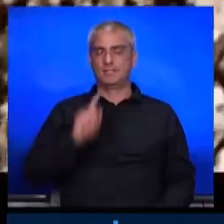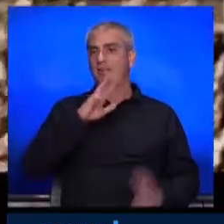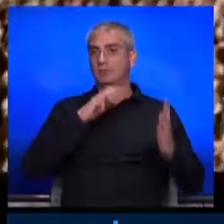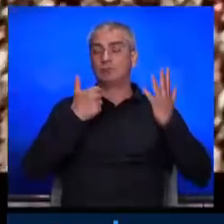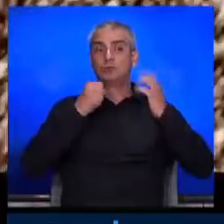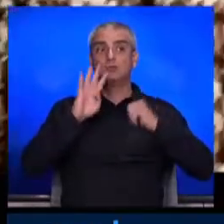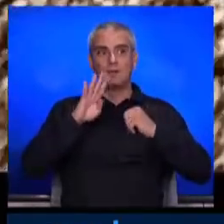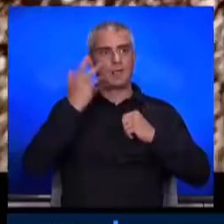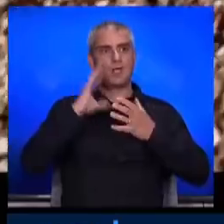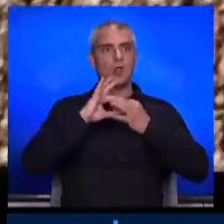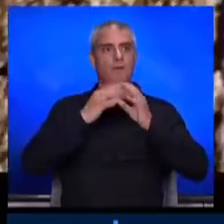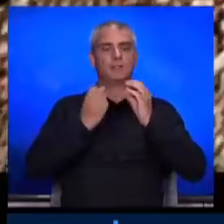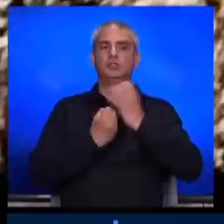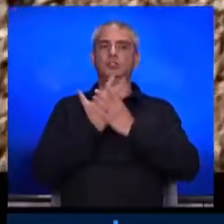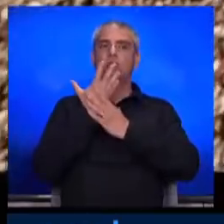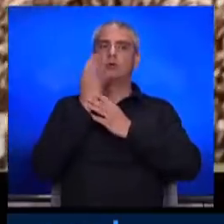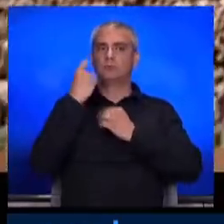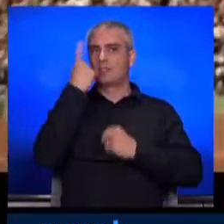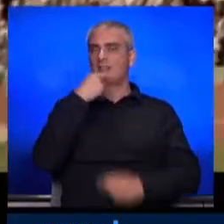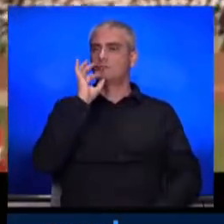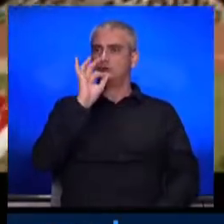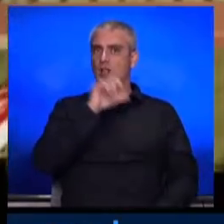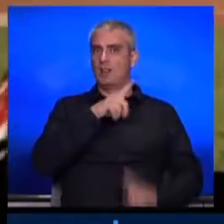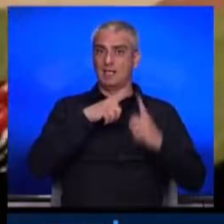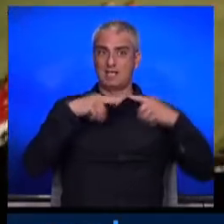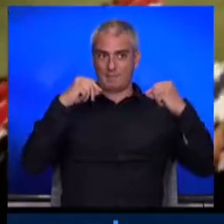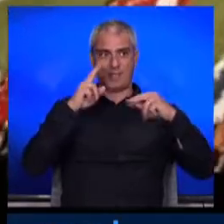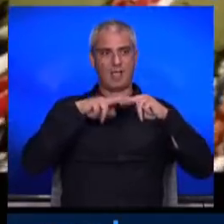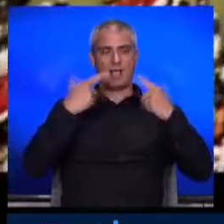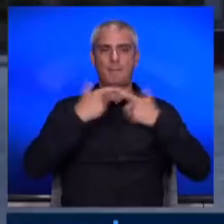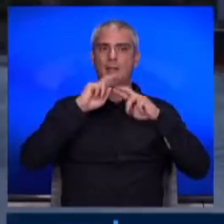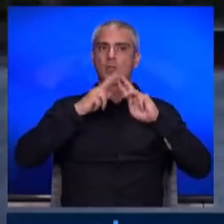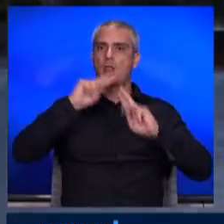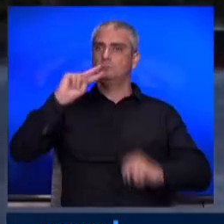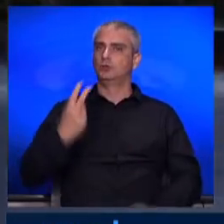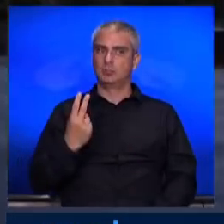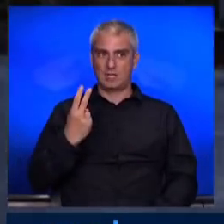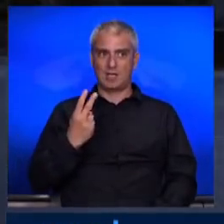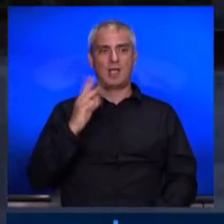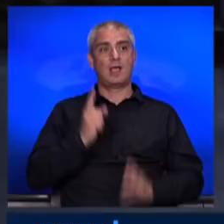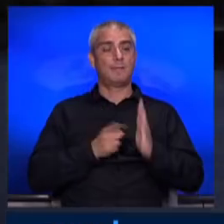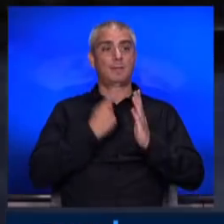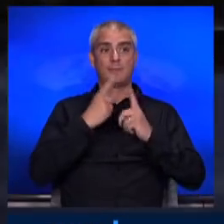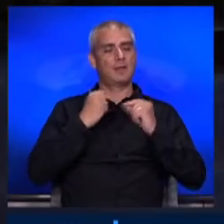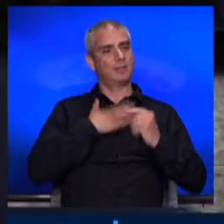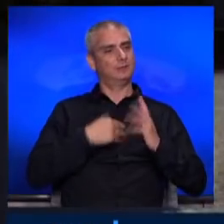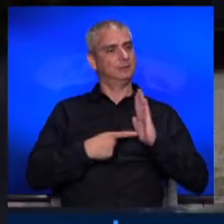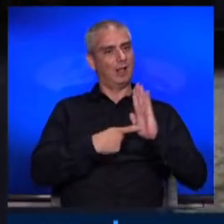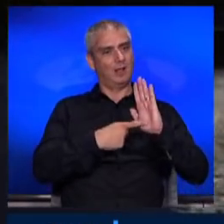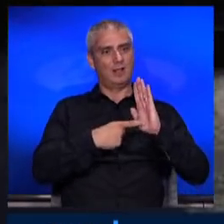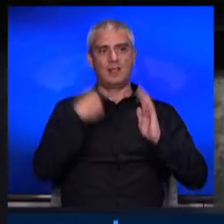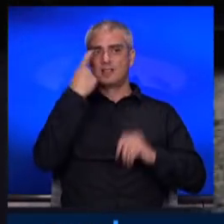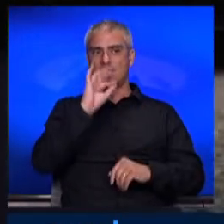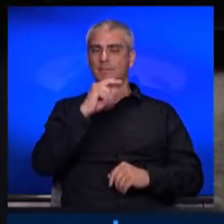ב-1964 זו הייתה אולימפיאדת השיקום הפיזי והתדמיתי של יפן לאחר מלחמת העולם השנייה. גם הפעם, יפן רצתה לשקם את